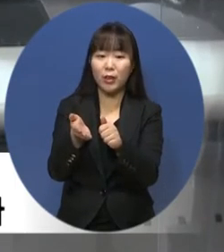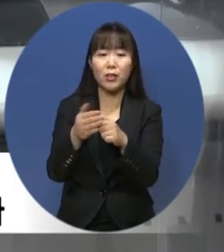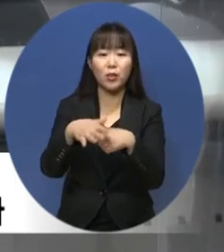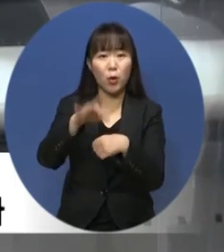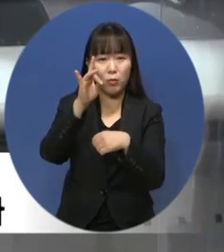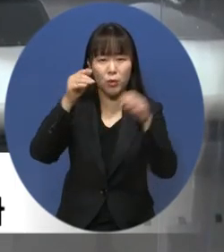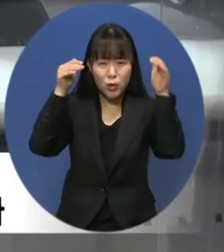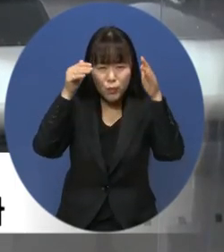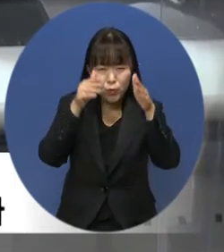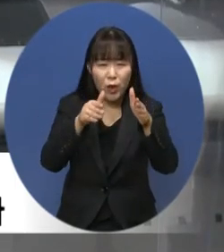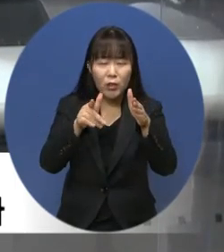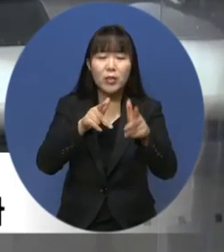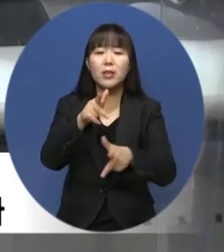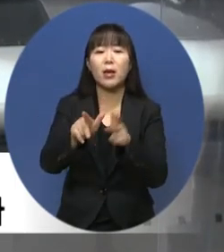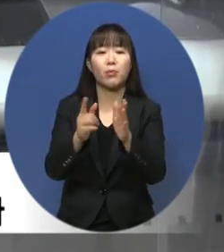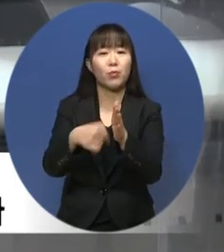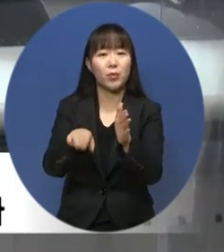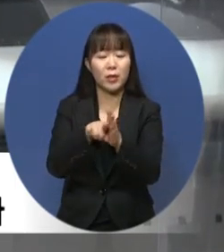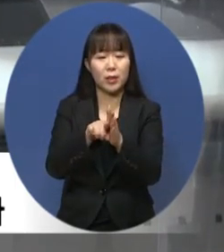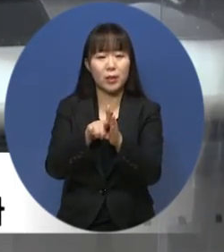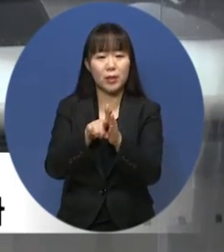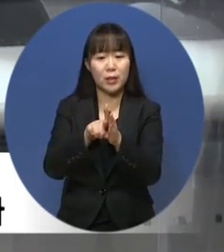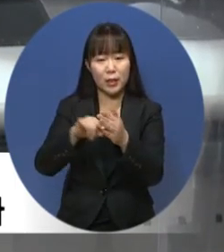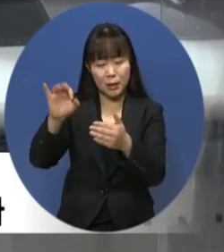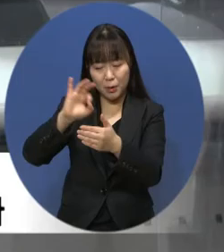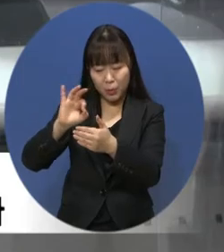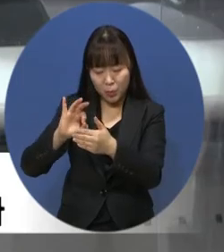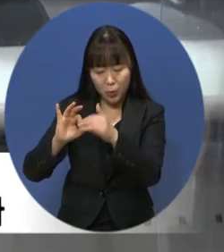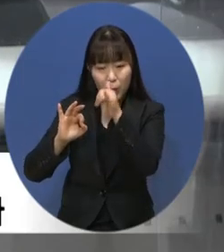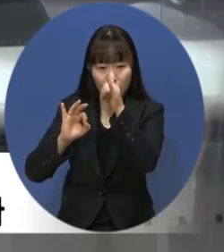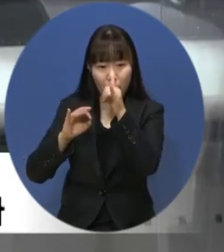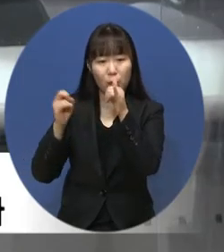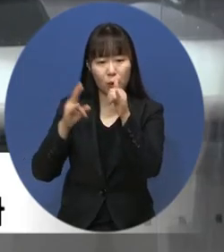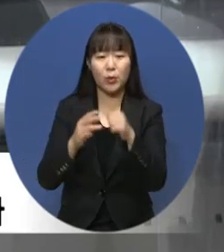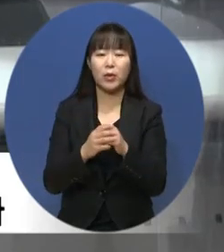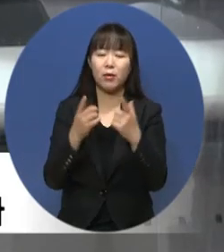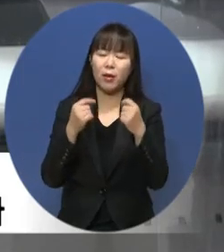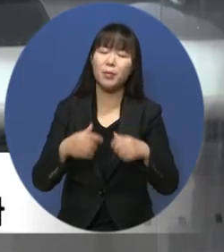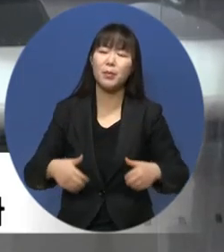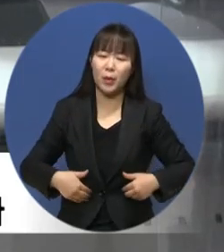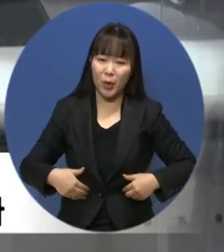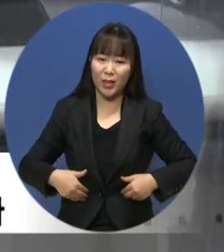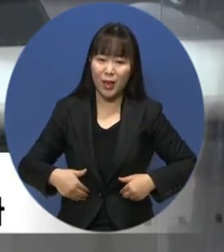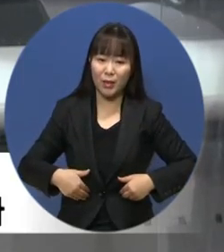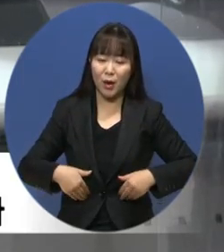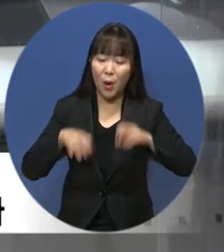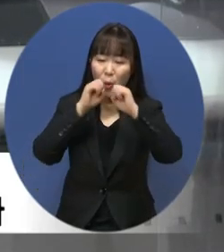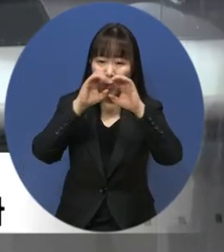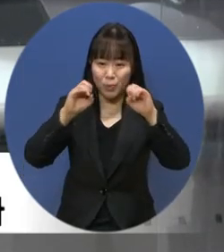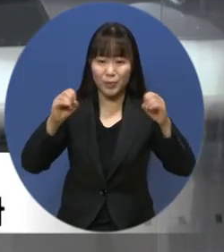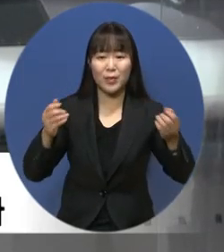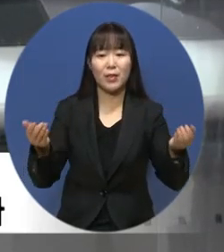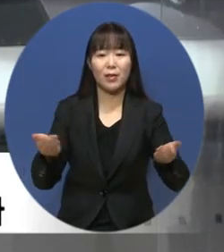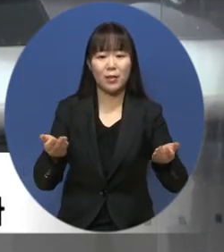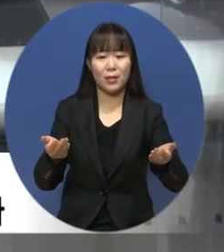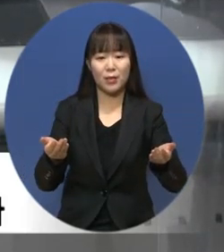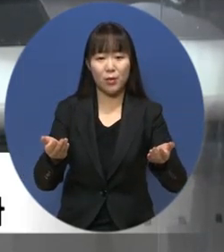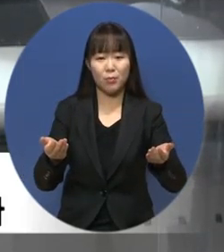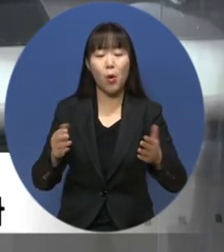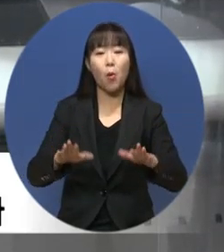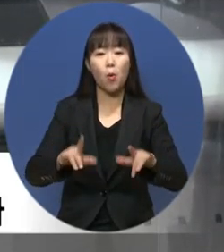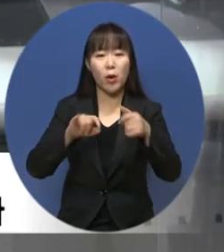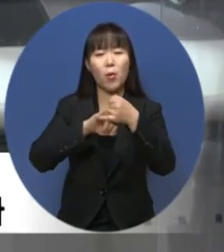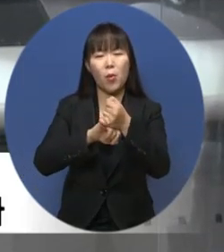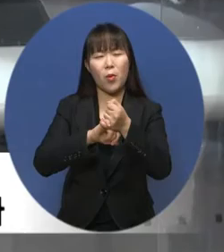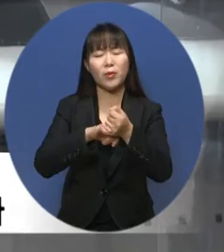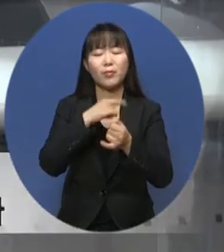초기에 집중해주는 사업을 위해서 기금도 모금을 하면서 이런 게 필요하다는 걸 좀 알리는 작업을 올해